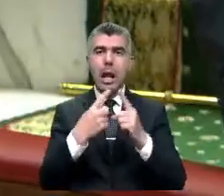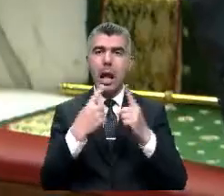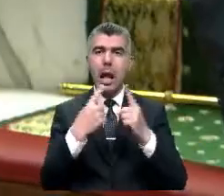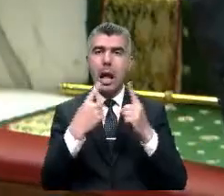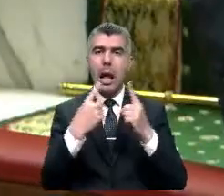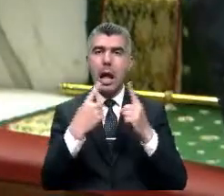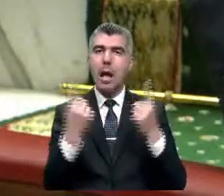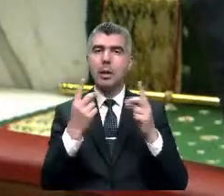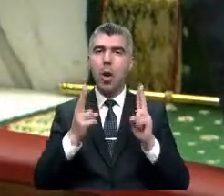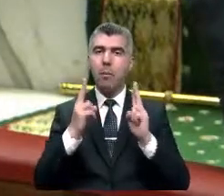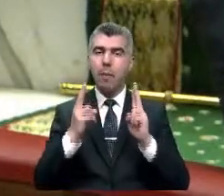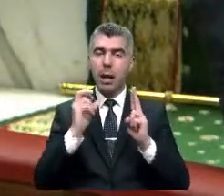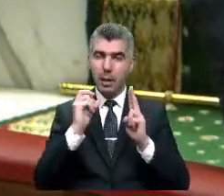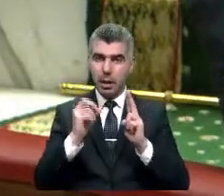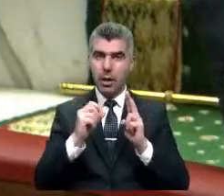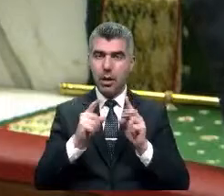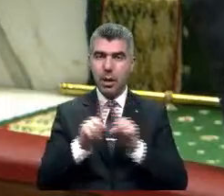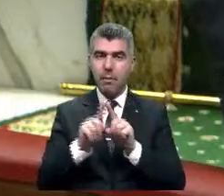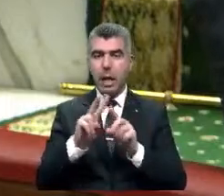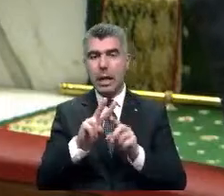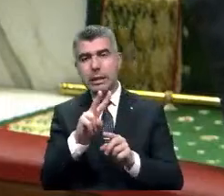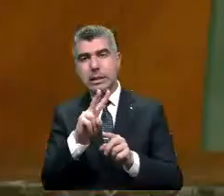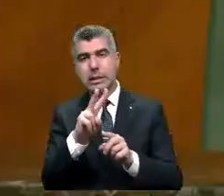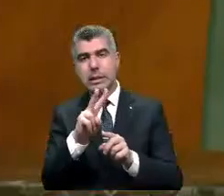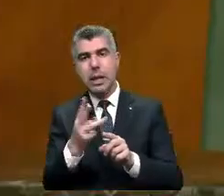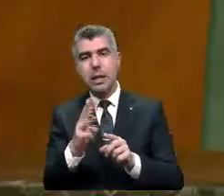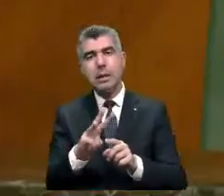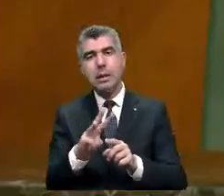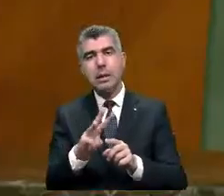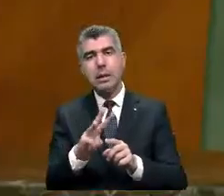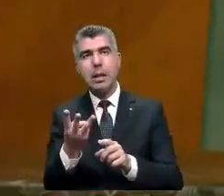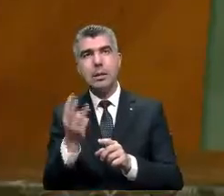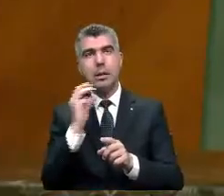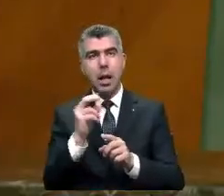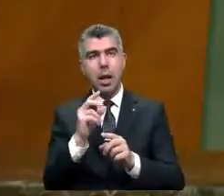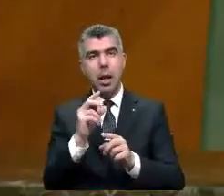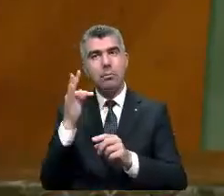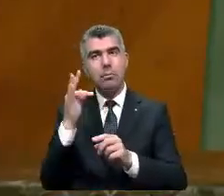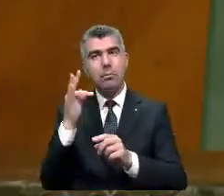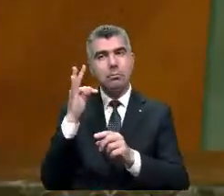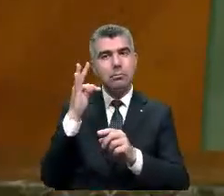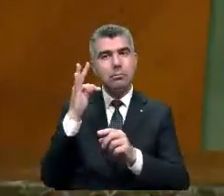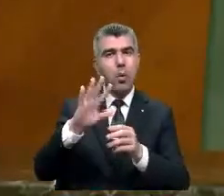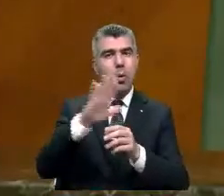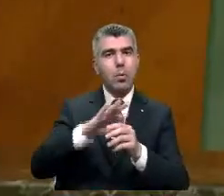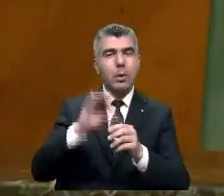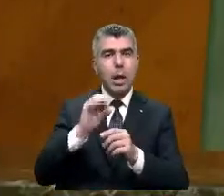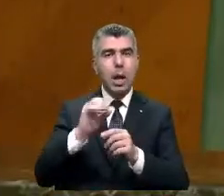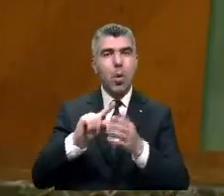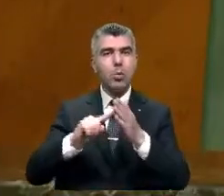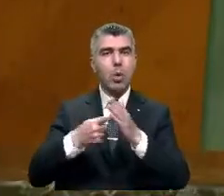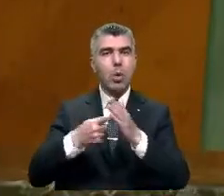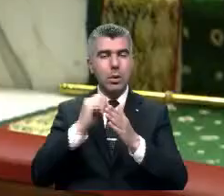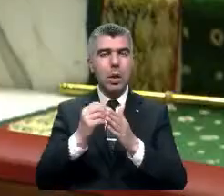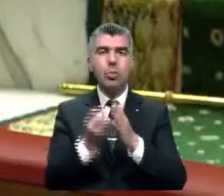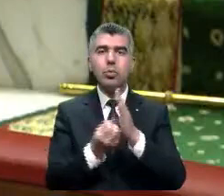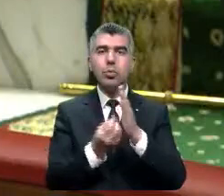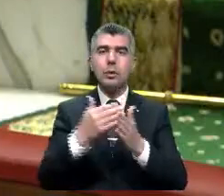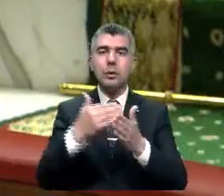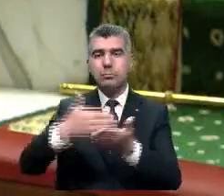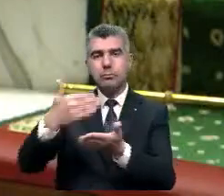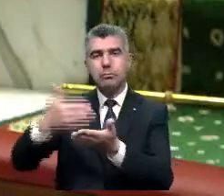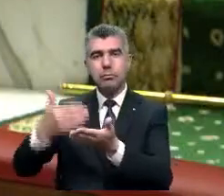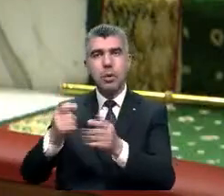سعة المحاور السكاكية الرئيسية عبر تثنيتها أو تثليتها وكهربتها، بالإضافة إلى تشييد جيل جديد من